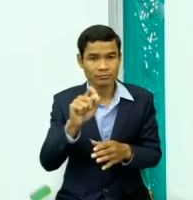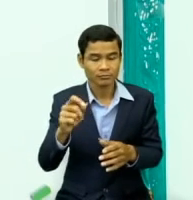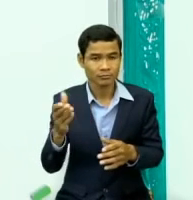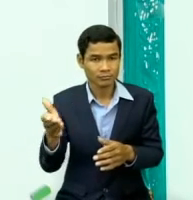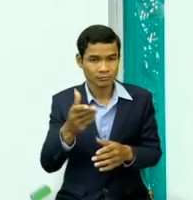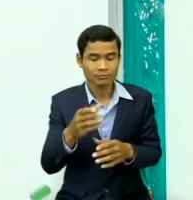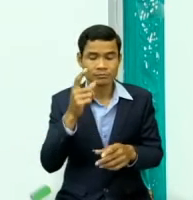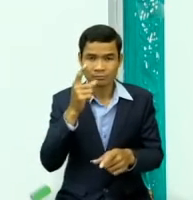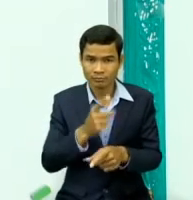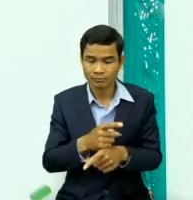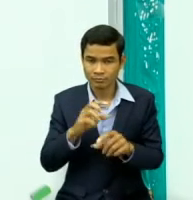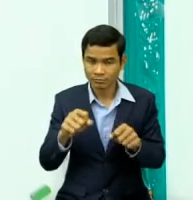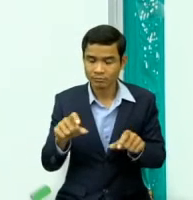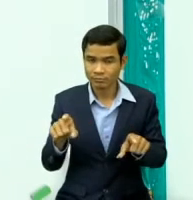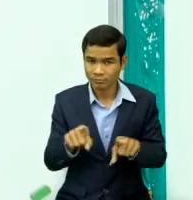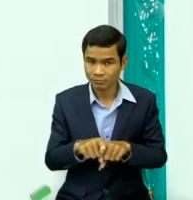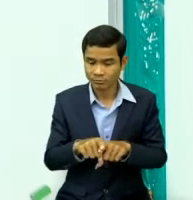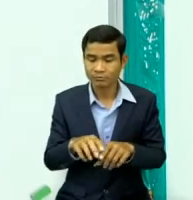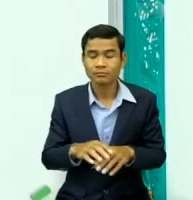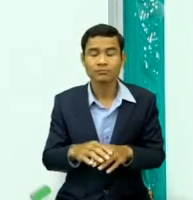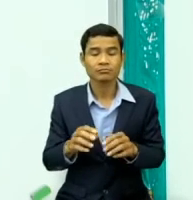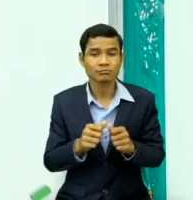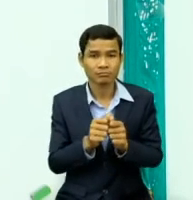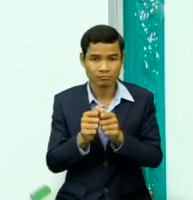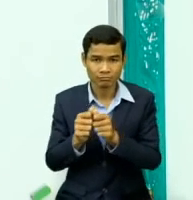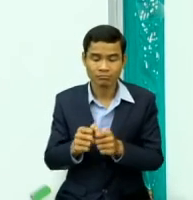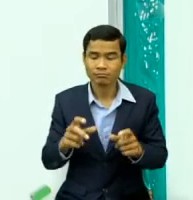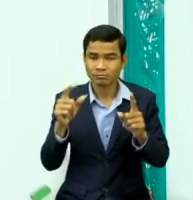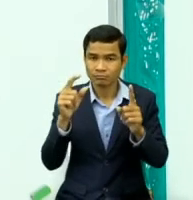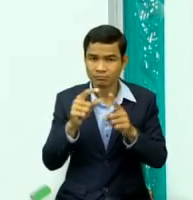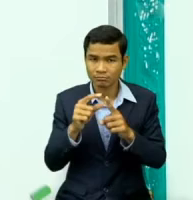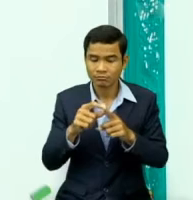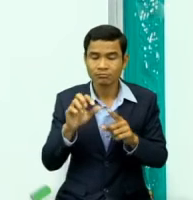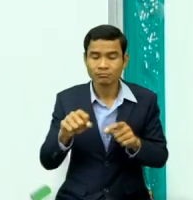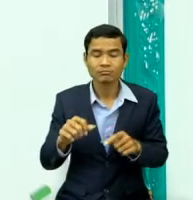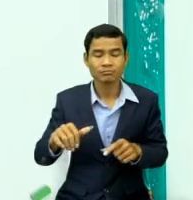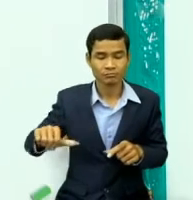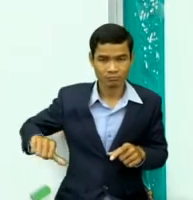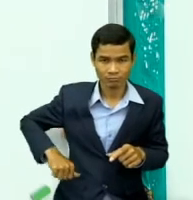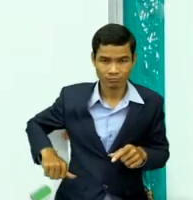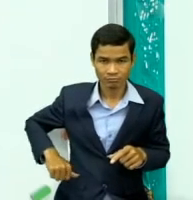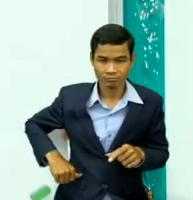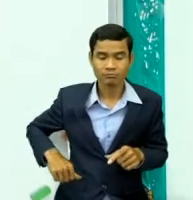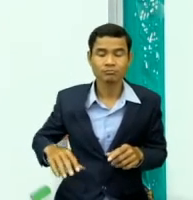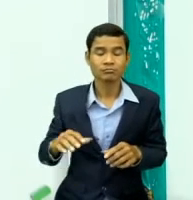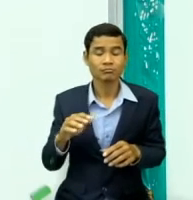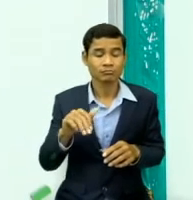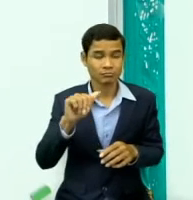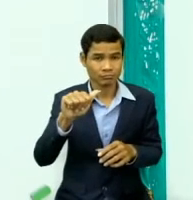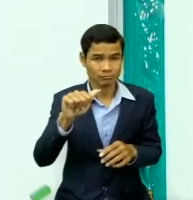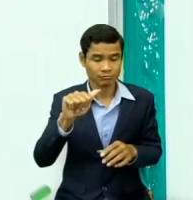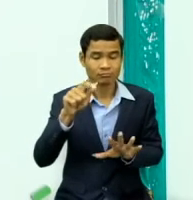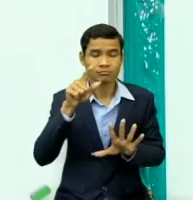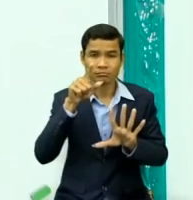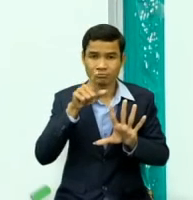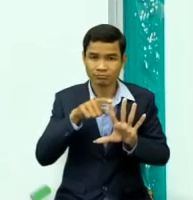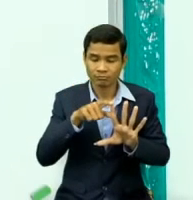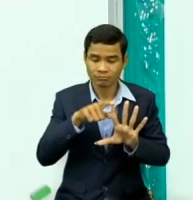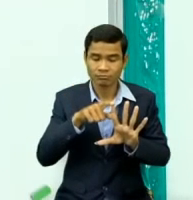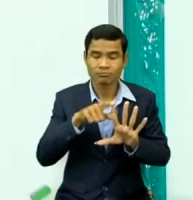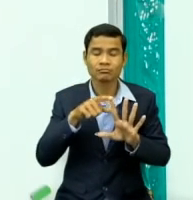đôi chân đi chỉ mồi nè cứ đại tế chỉ mồi nè bị nhé nhỏ đai miệng ạ sò nhớ sầm lạp